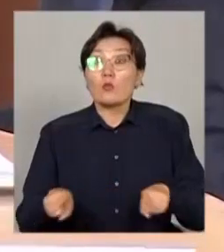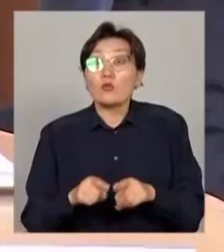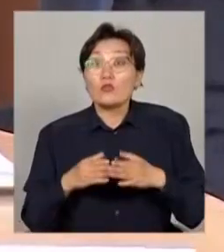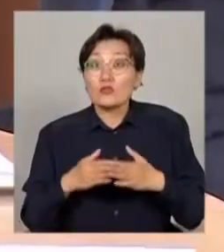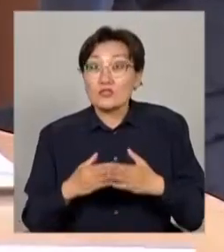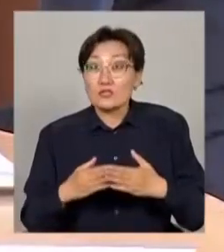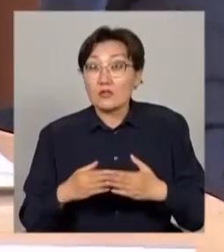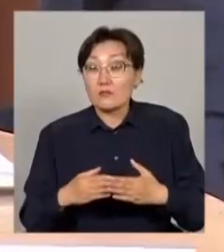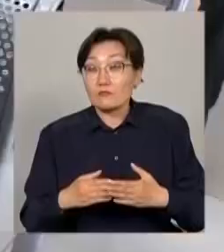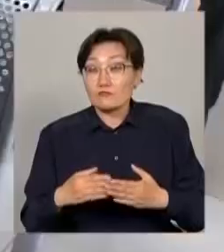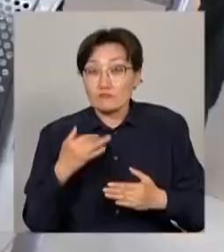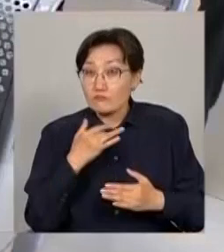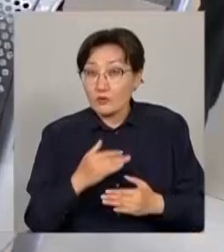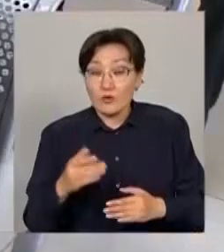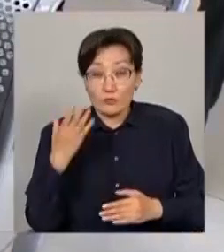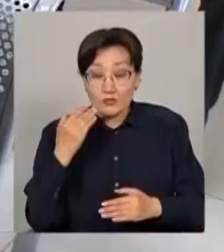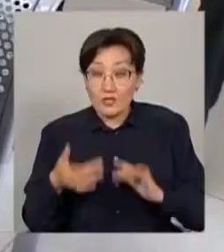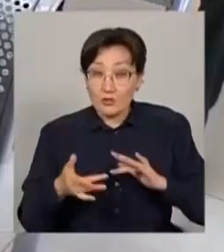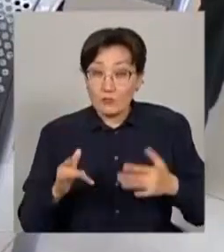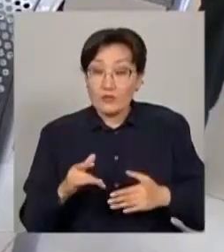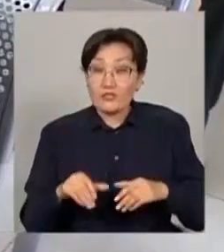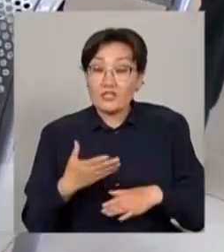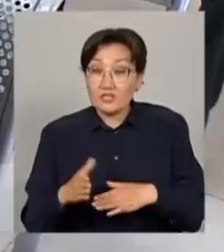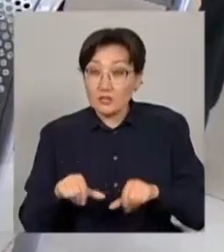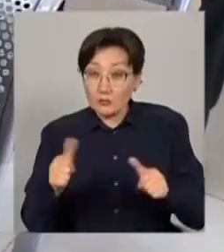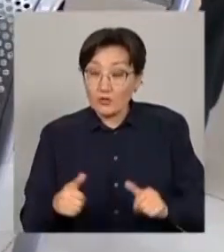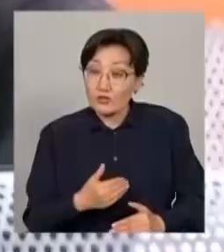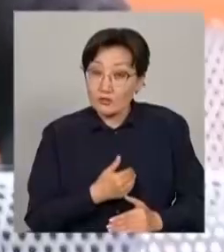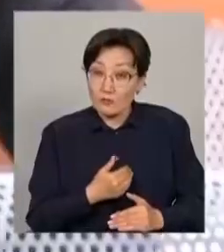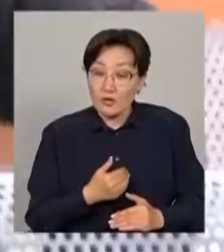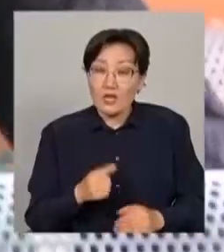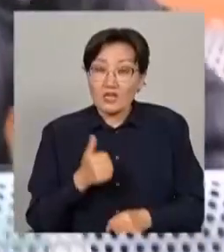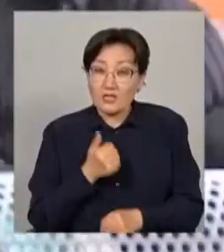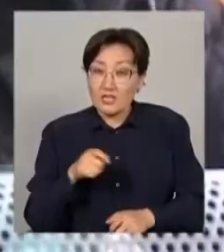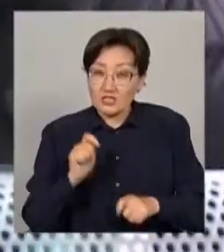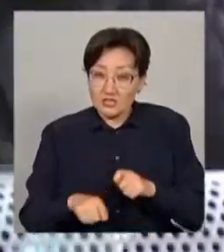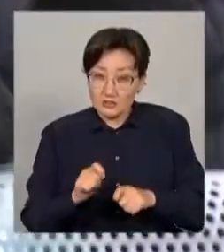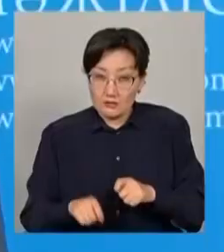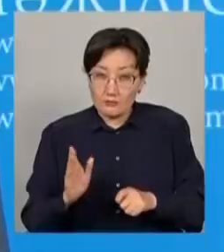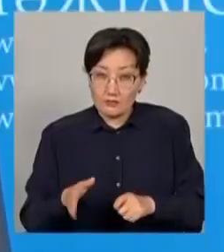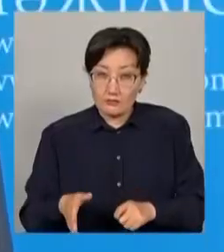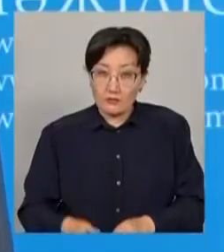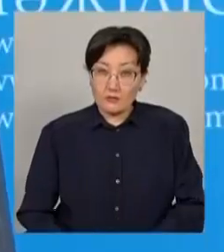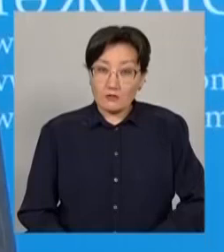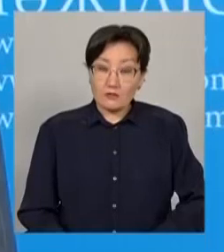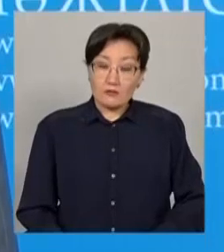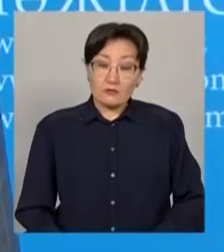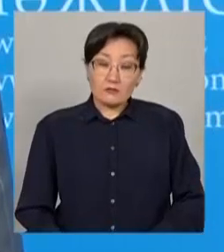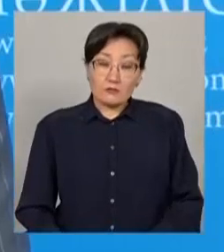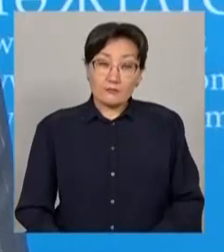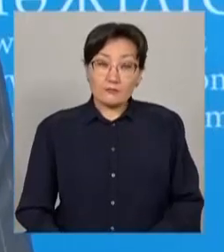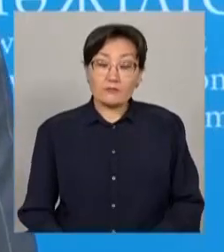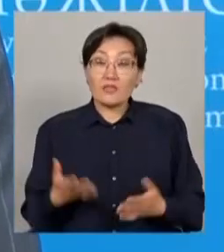тірелгендер көбейген. Енді оп-оңай онлайн кредит рәсімдегісі келетіндер қатаң тексерілмек екен. Уже проблемалық